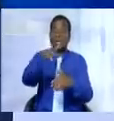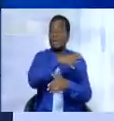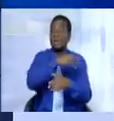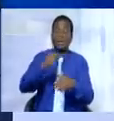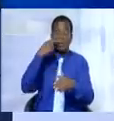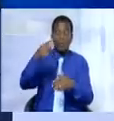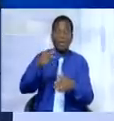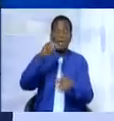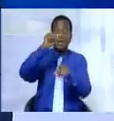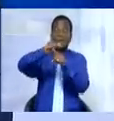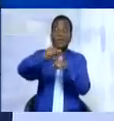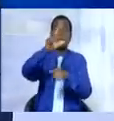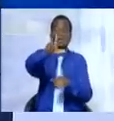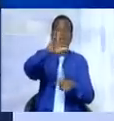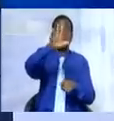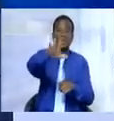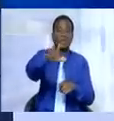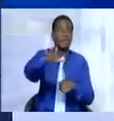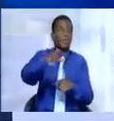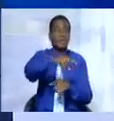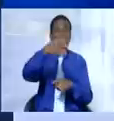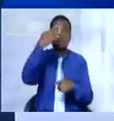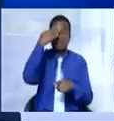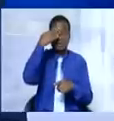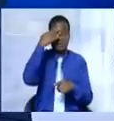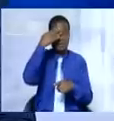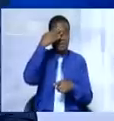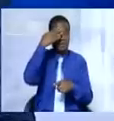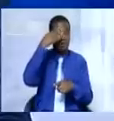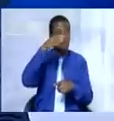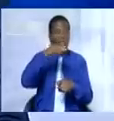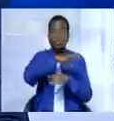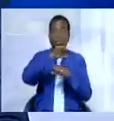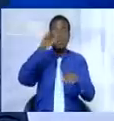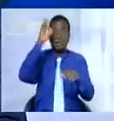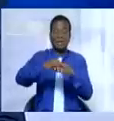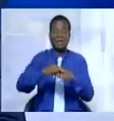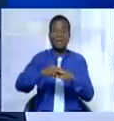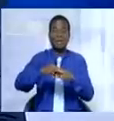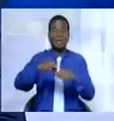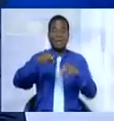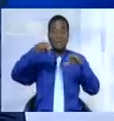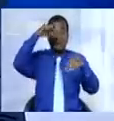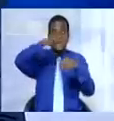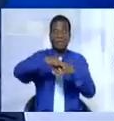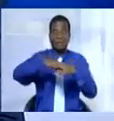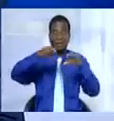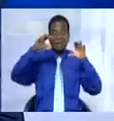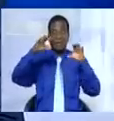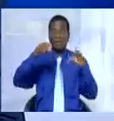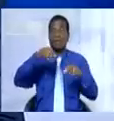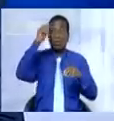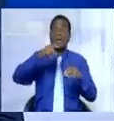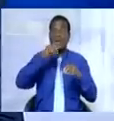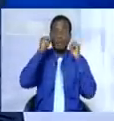de la Constitution. L'article 35, vous le savez, dispose que tout candidat à l'élection présidentielle doit être ivoirien